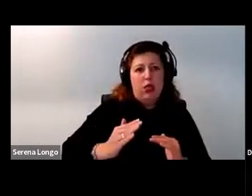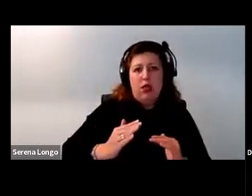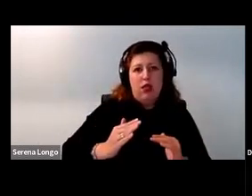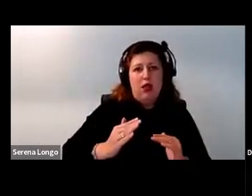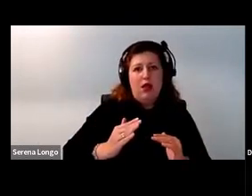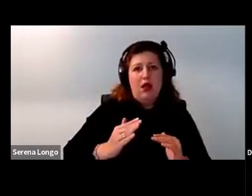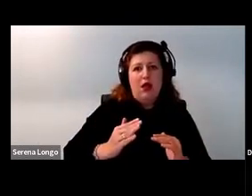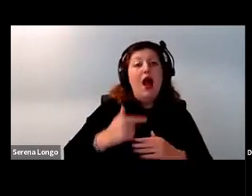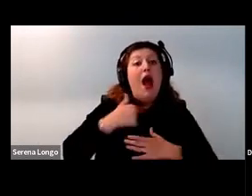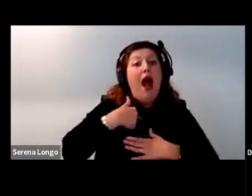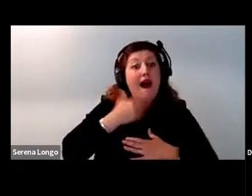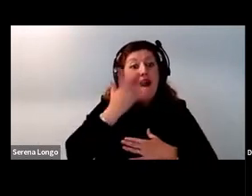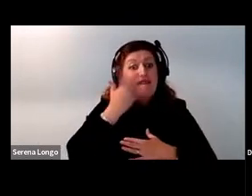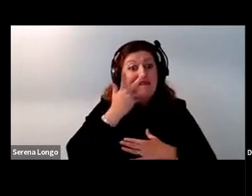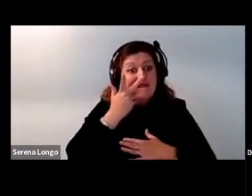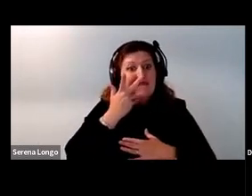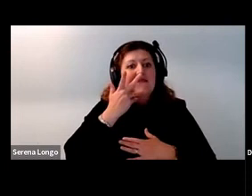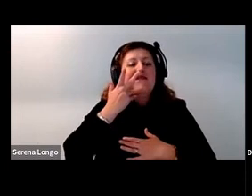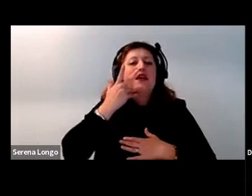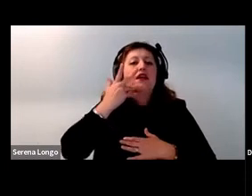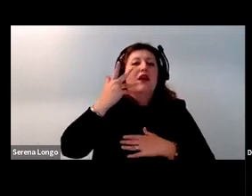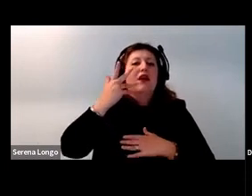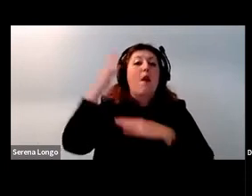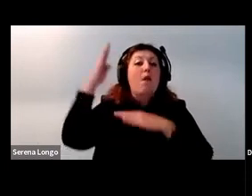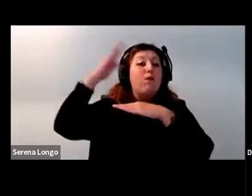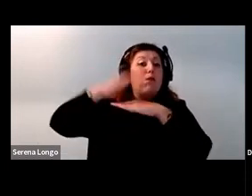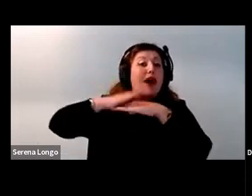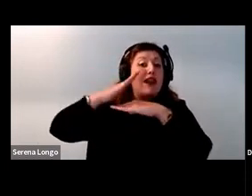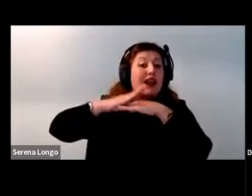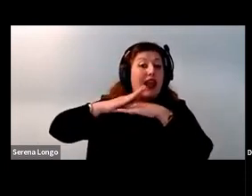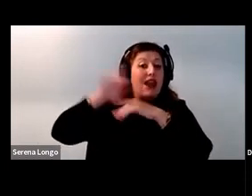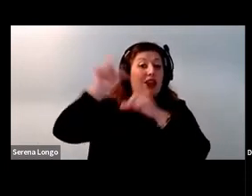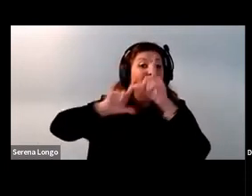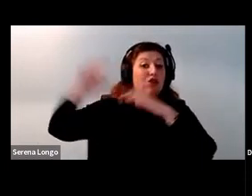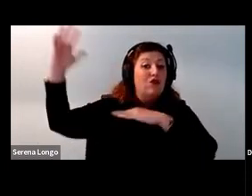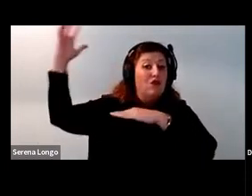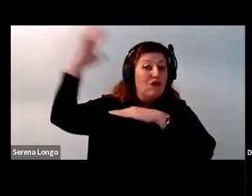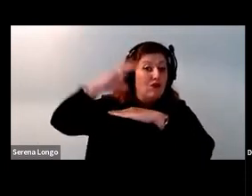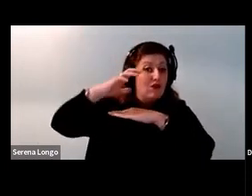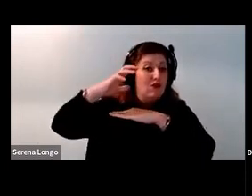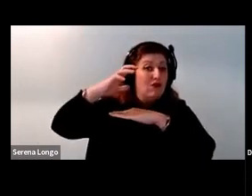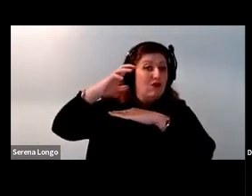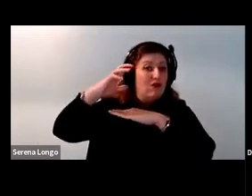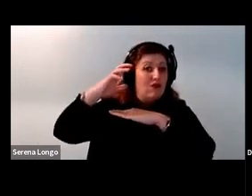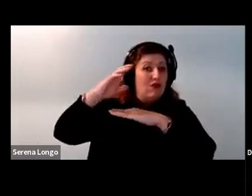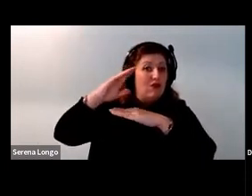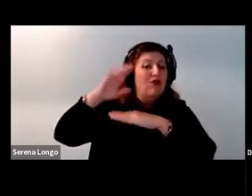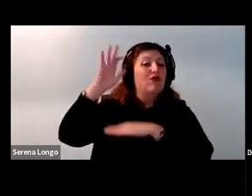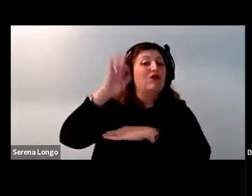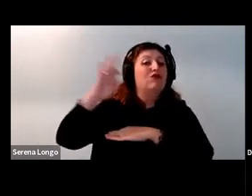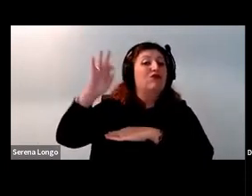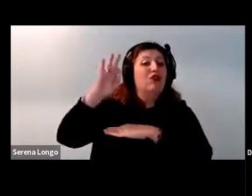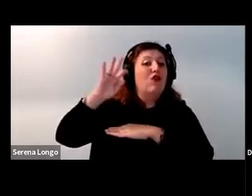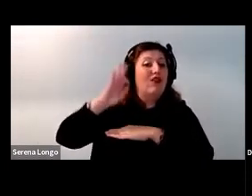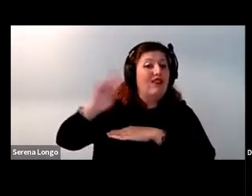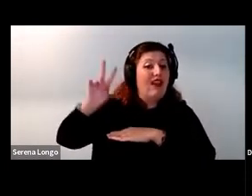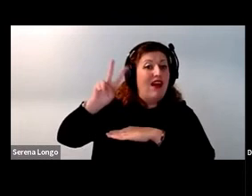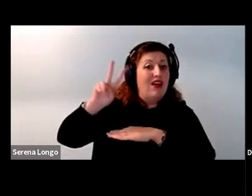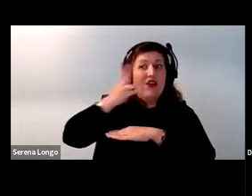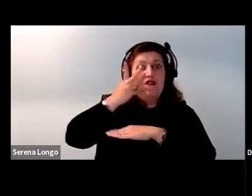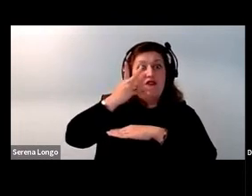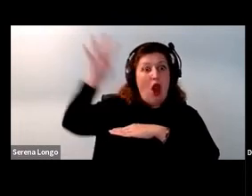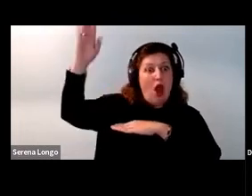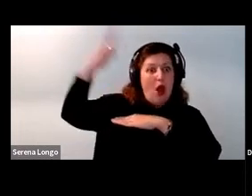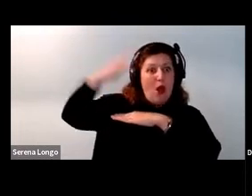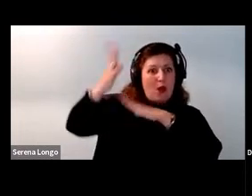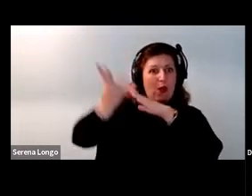pannelli fotovoltaici per rendere più autonoma le nostre costruzioni. Anche lì abbiamo fatto